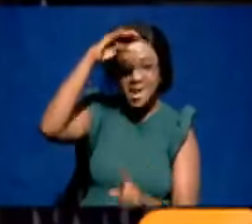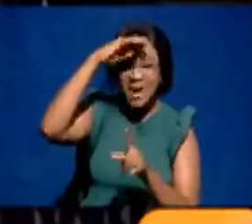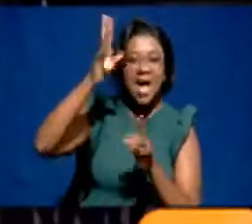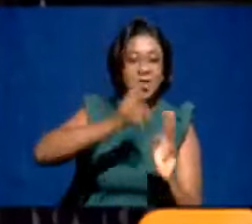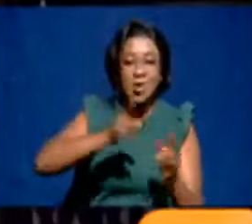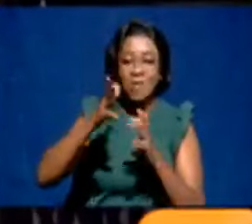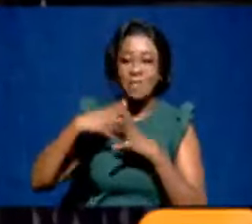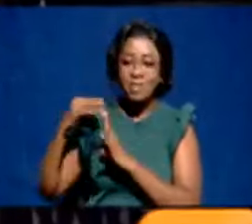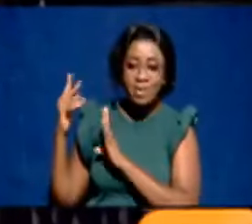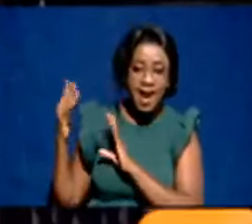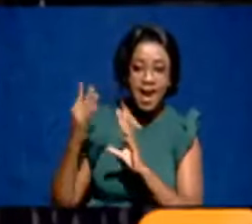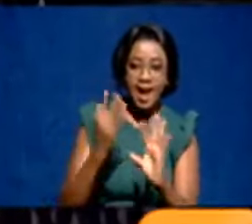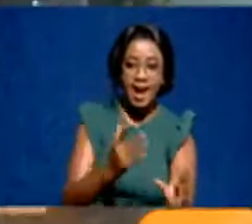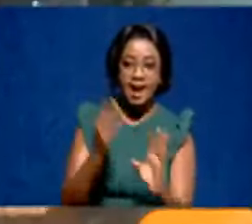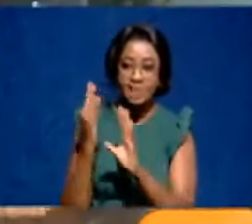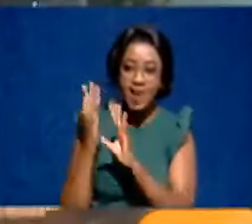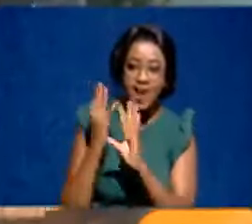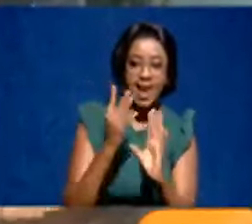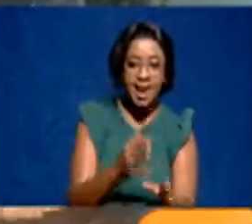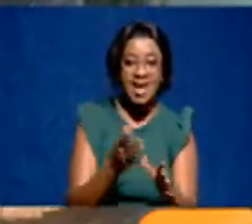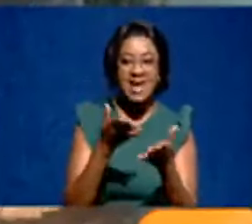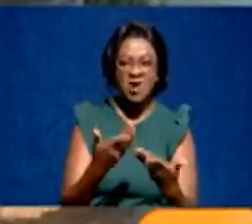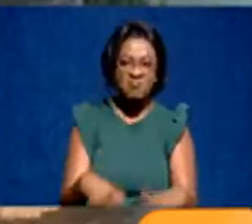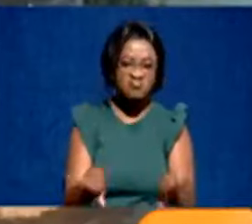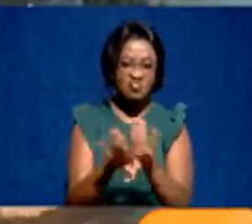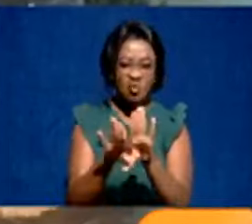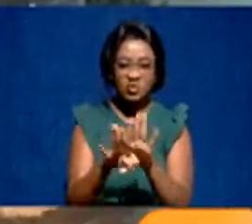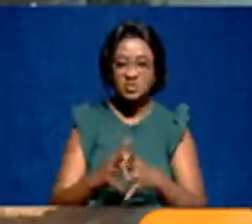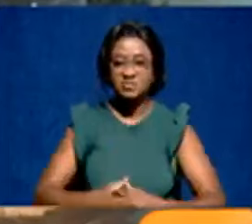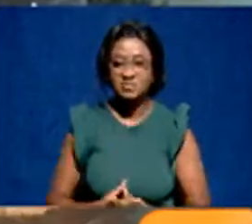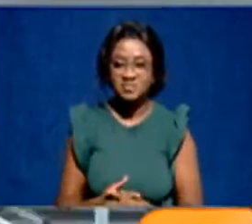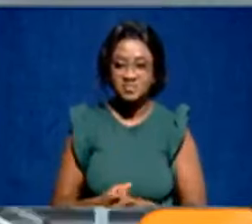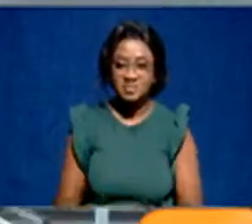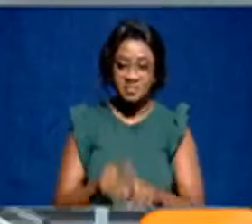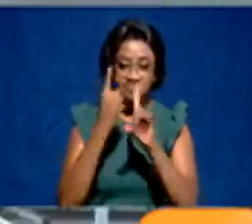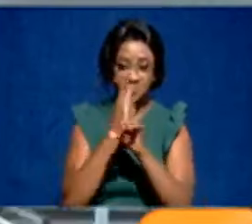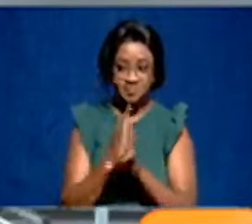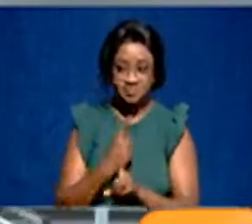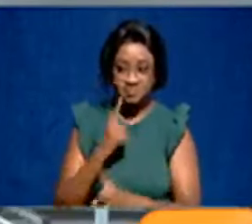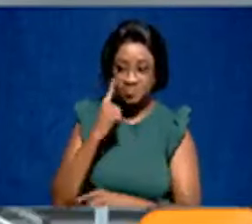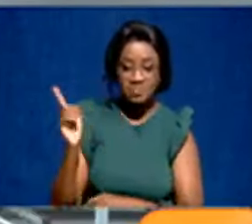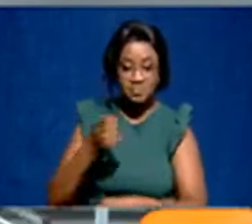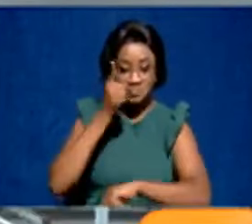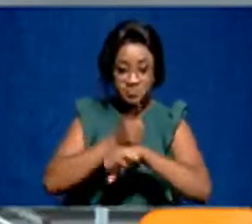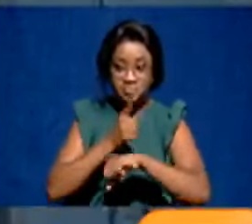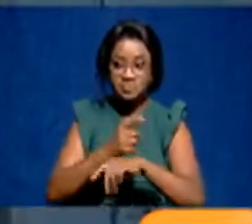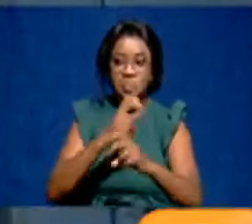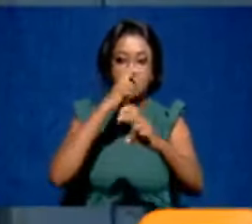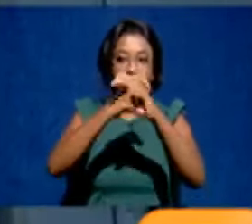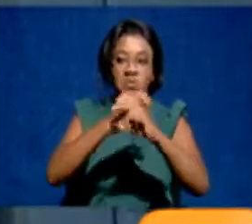kawaida hufurika wabugiaji yalisalia kufungwa, huku baadhi wakiweka ilani kwenye